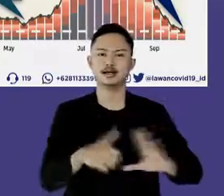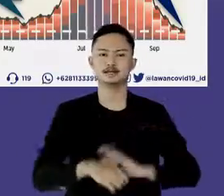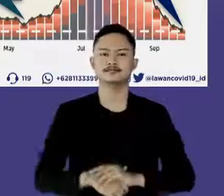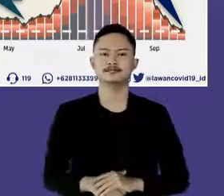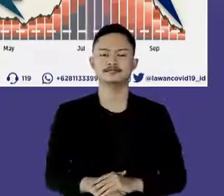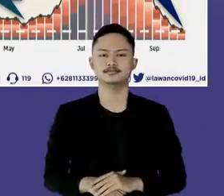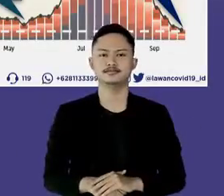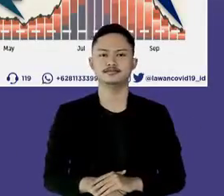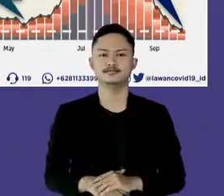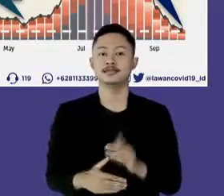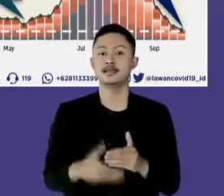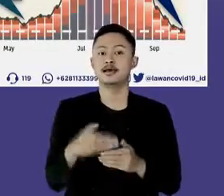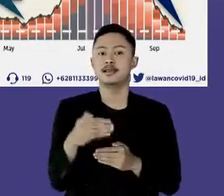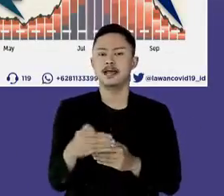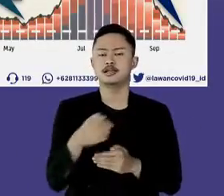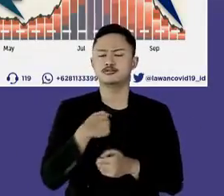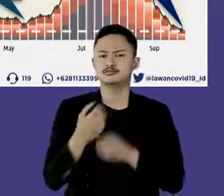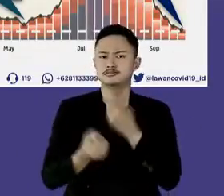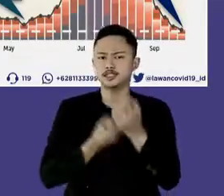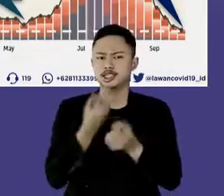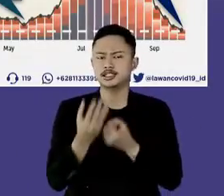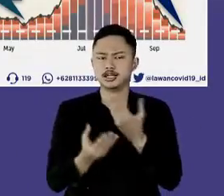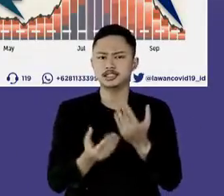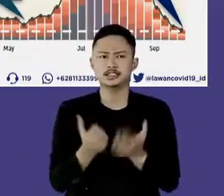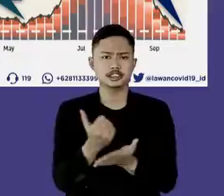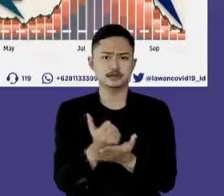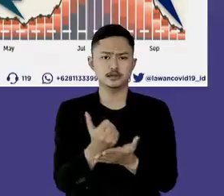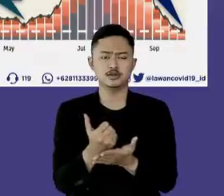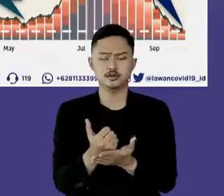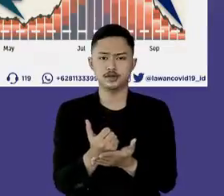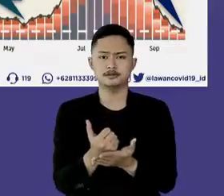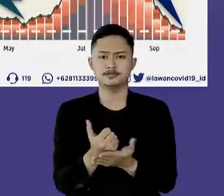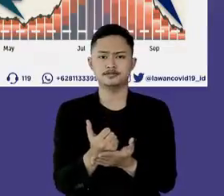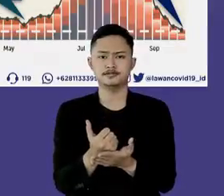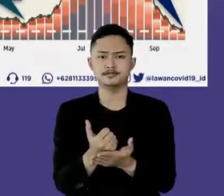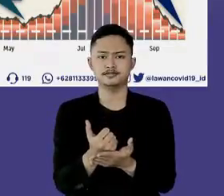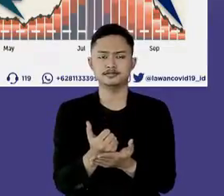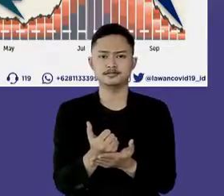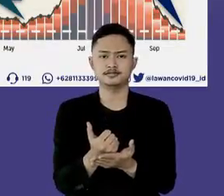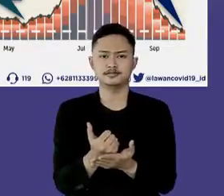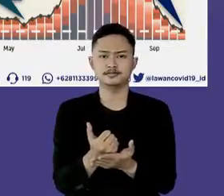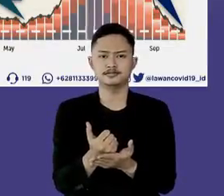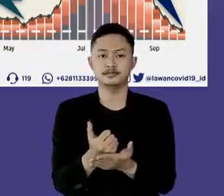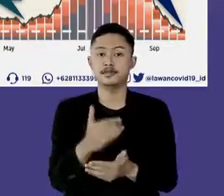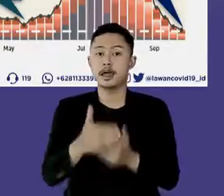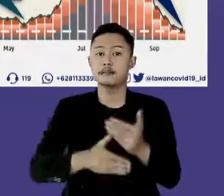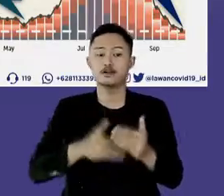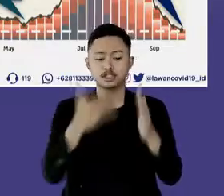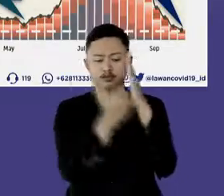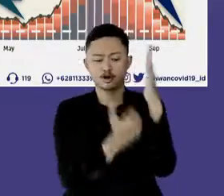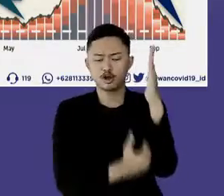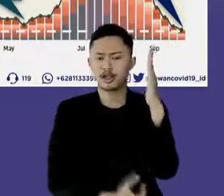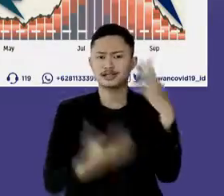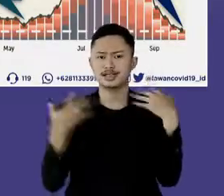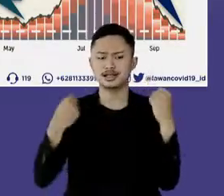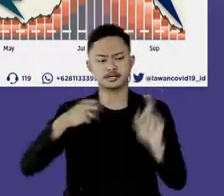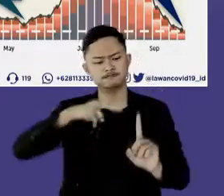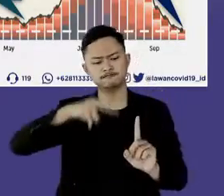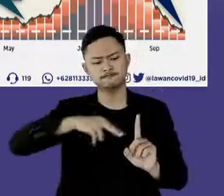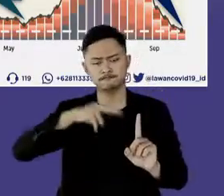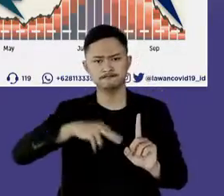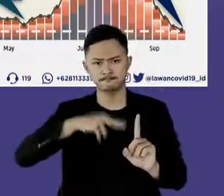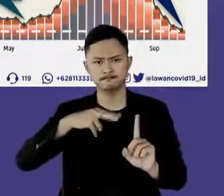saya akan menjelaskan lebih lanjut pentingnya tetap meningkatkan pelaksanaan dan pengawasan protokol kesehatan